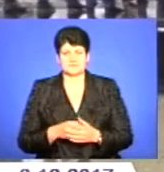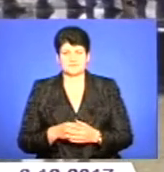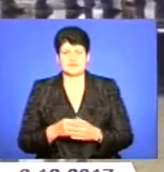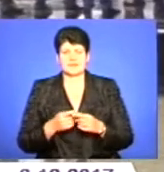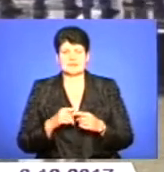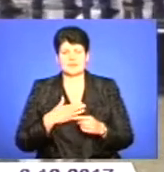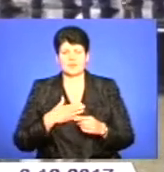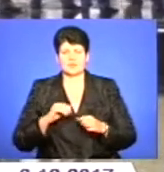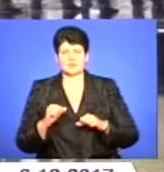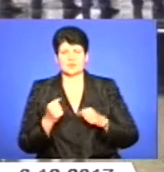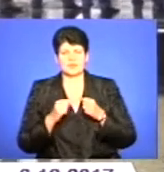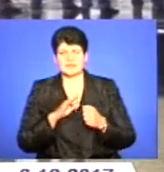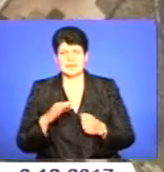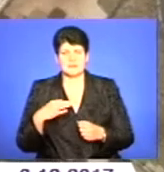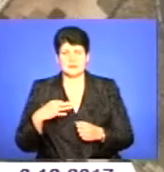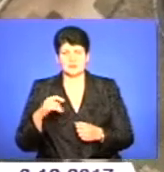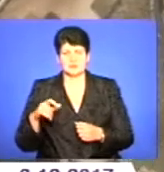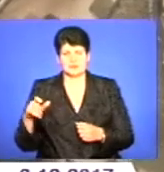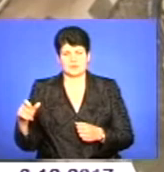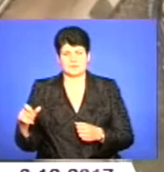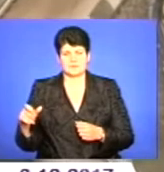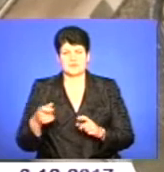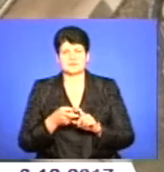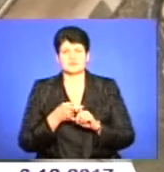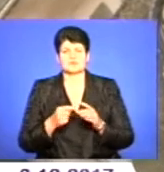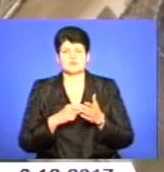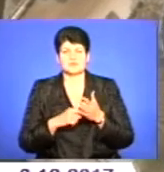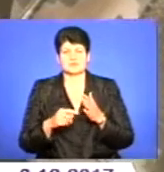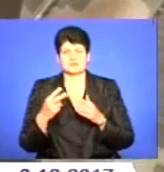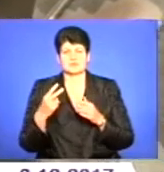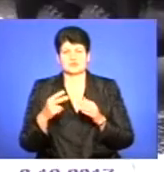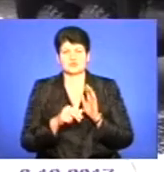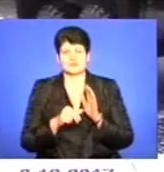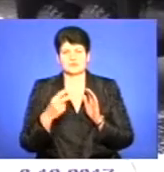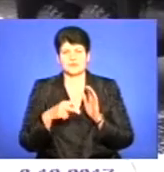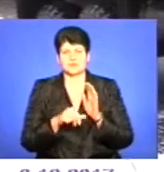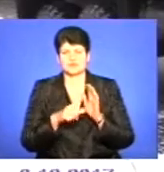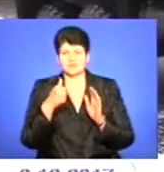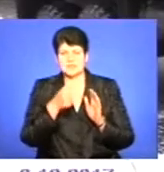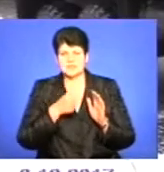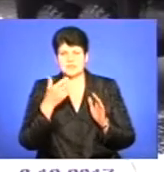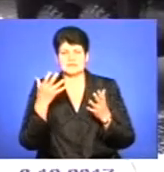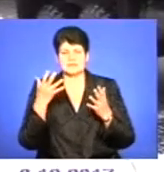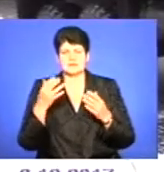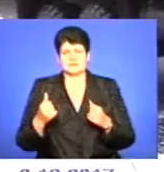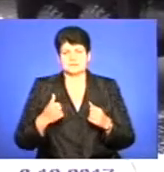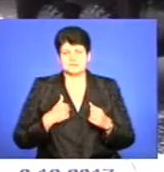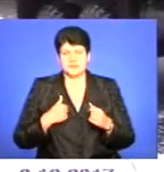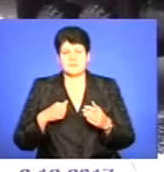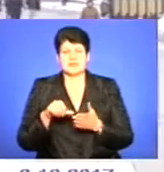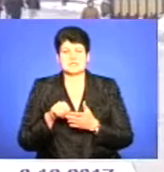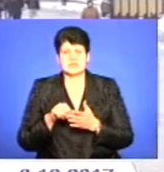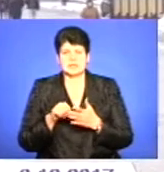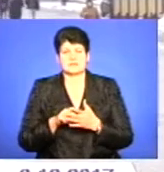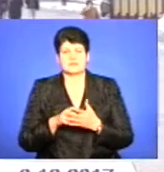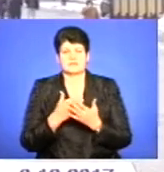Це мої друзі, які небайдужі люди. З нагоди відзначення 26-ї річниці Збройних сил України на театральному майдані представили виставку